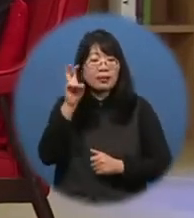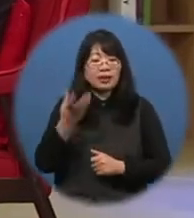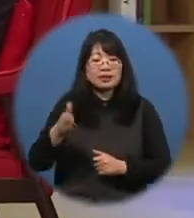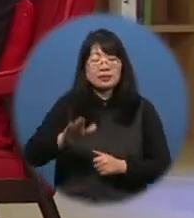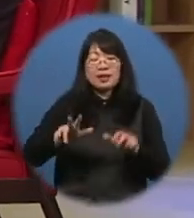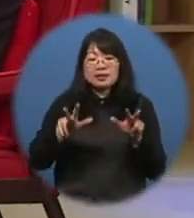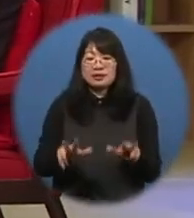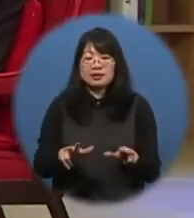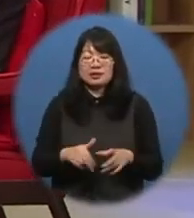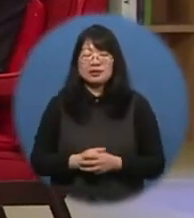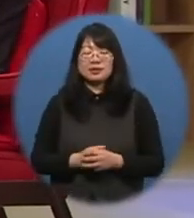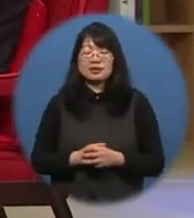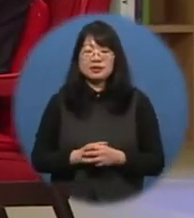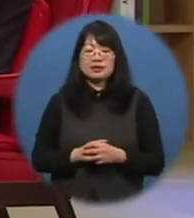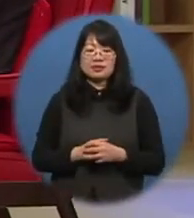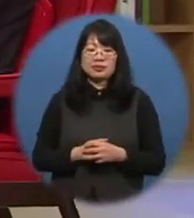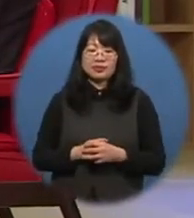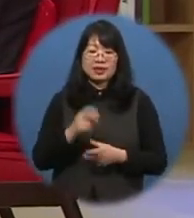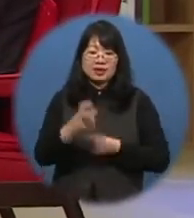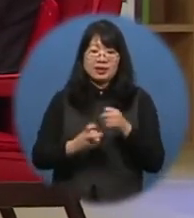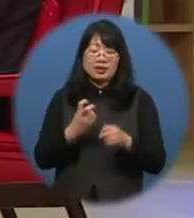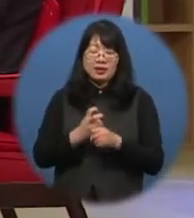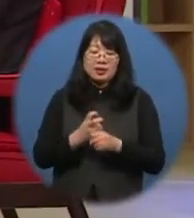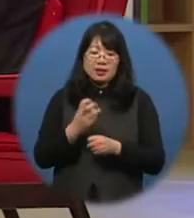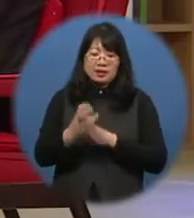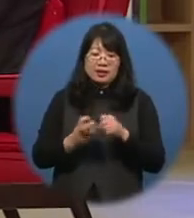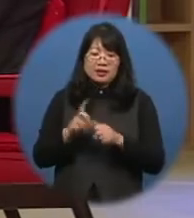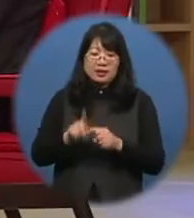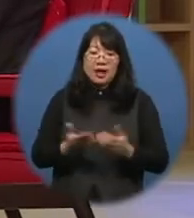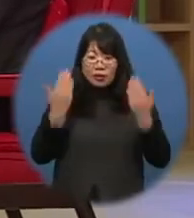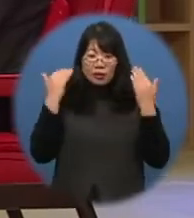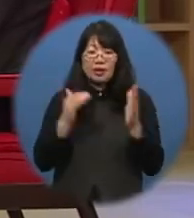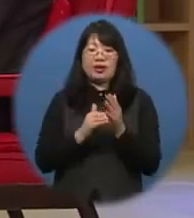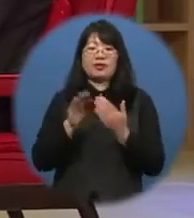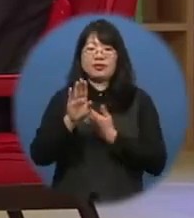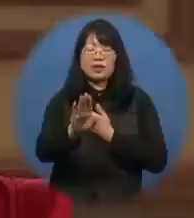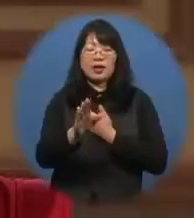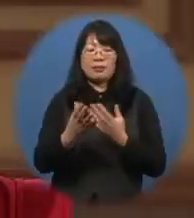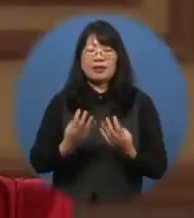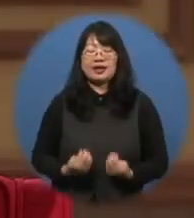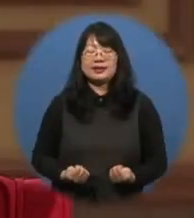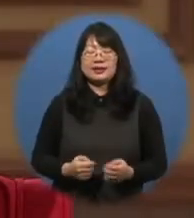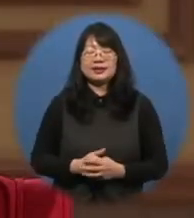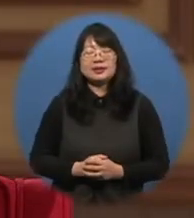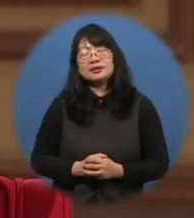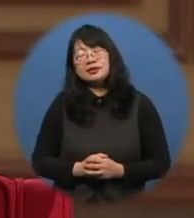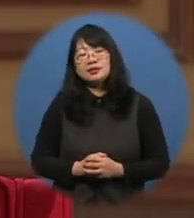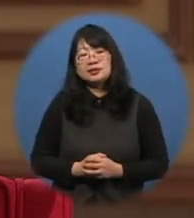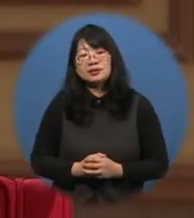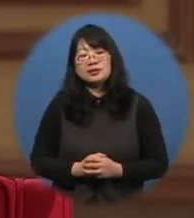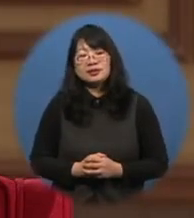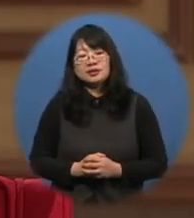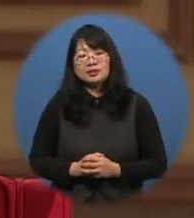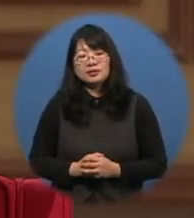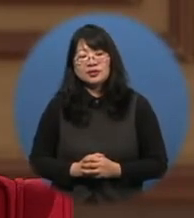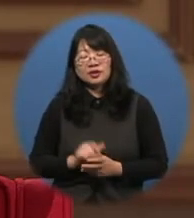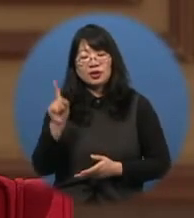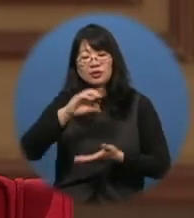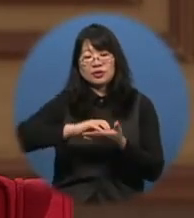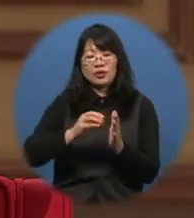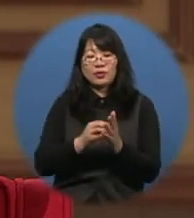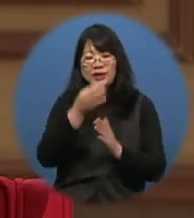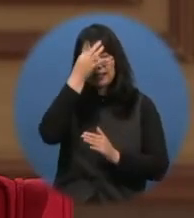그런데 여기 이제 뭐 한 20년, 30년 세월이 지나면서 네. 많이 이제 그 어느